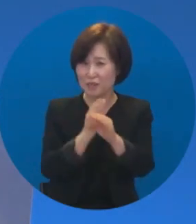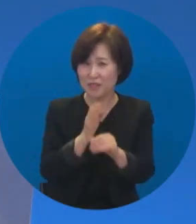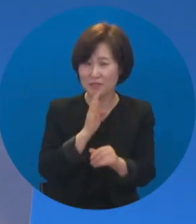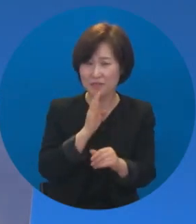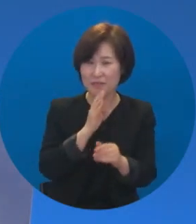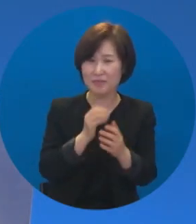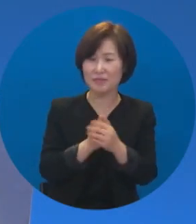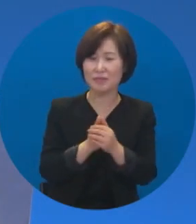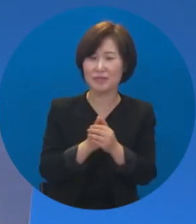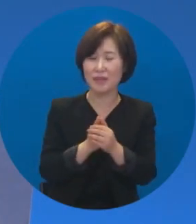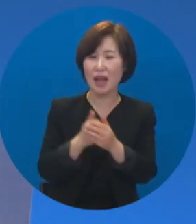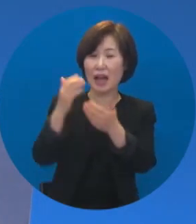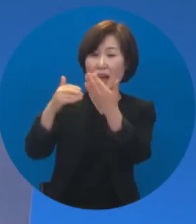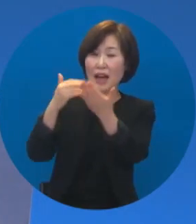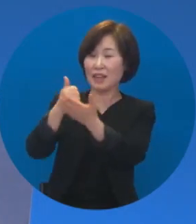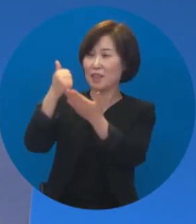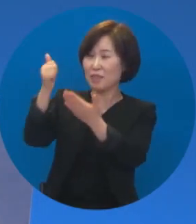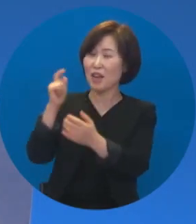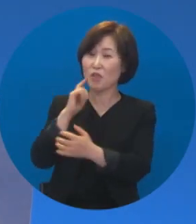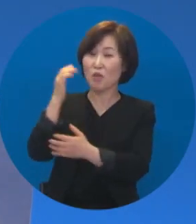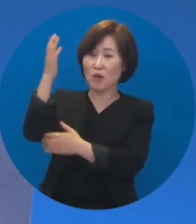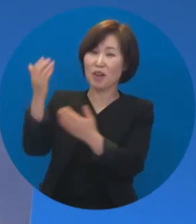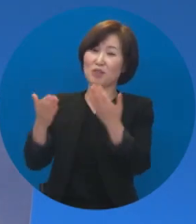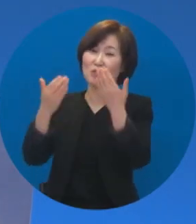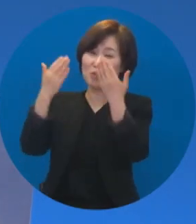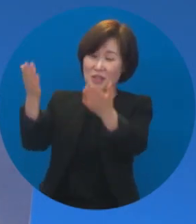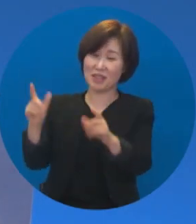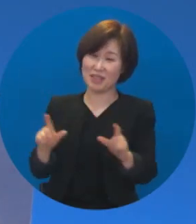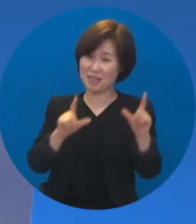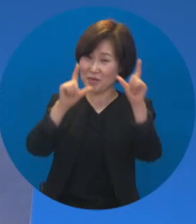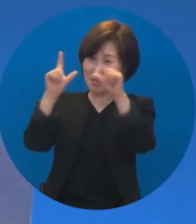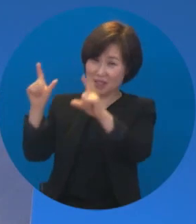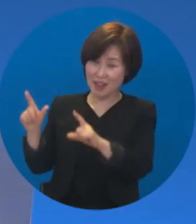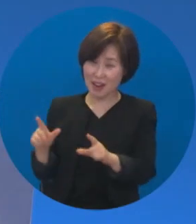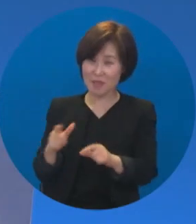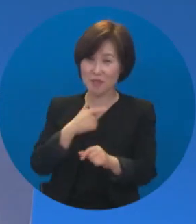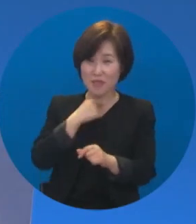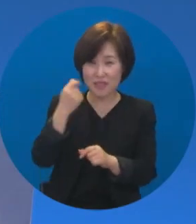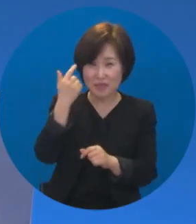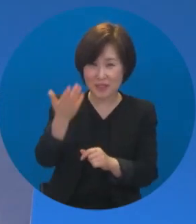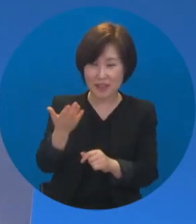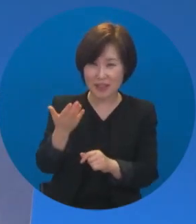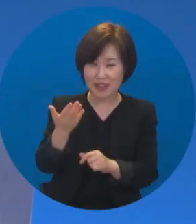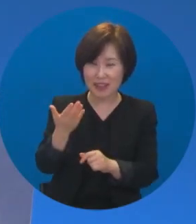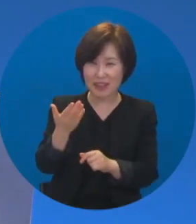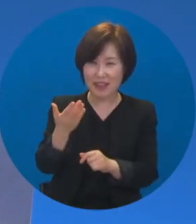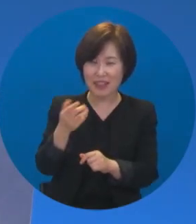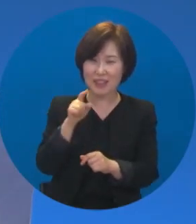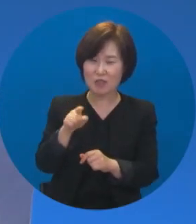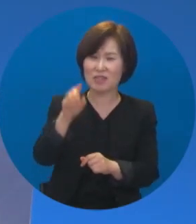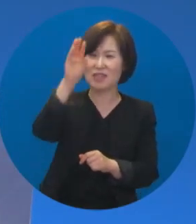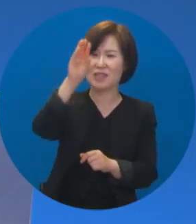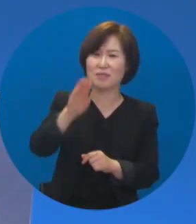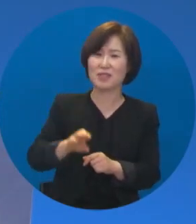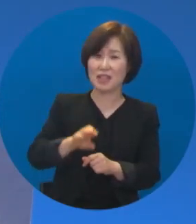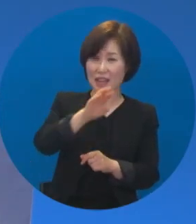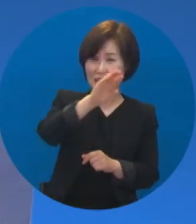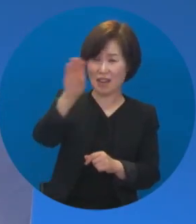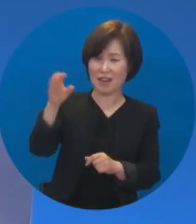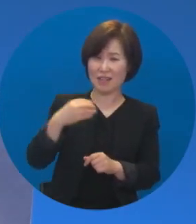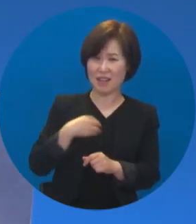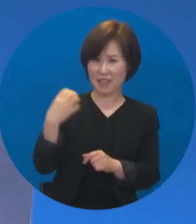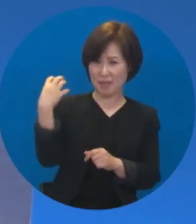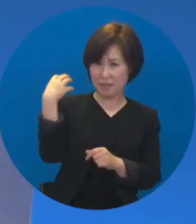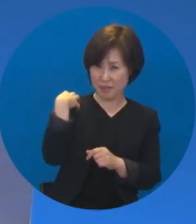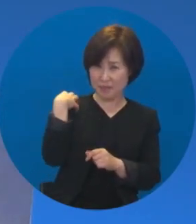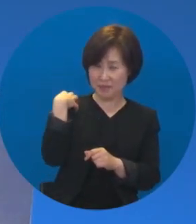여러분, 하나님께 영광 돌리는 삶을 살기 원하십니까? 그것은 십자가가 주어져도